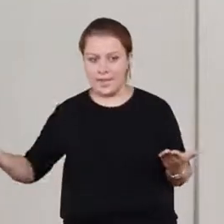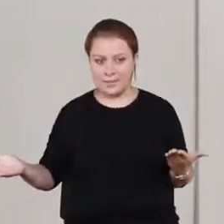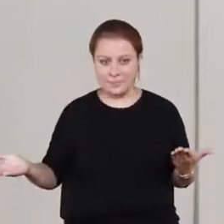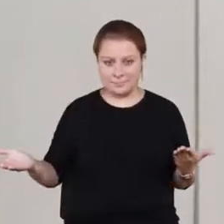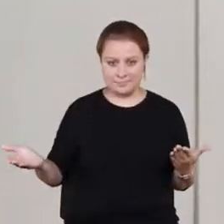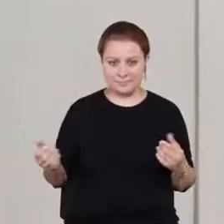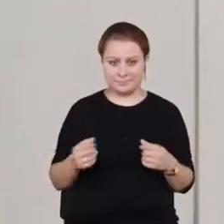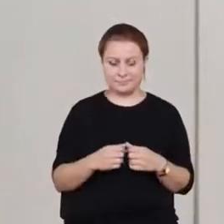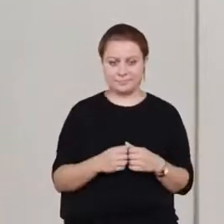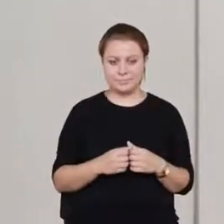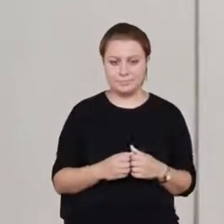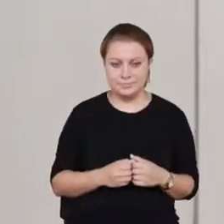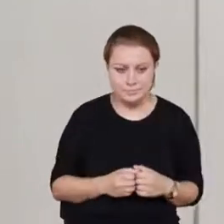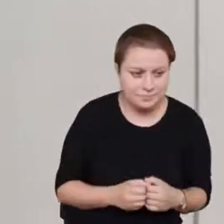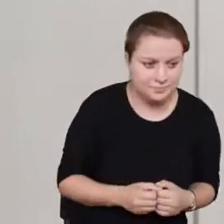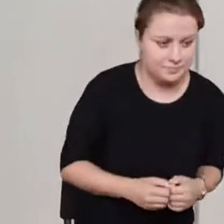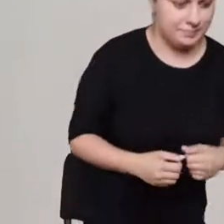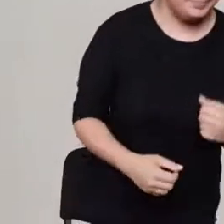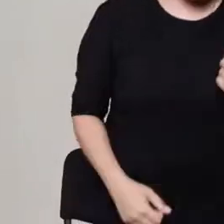jest lepsza.